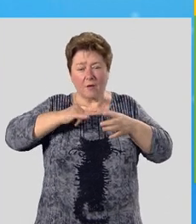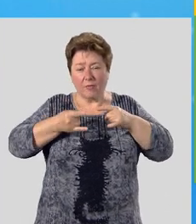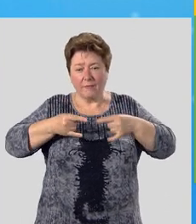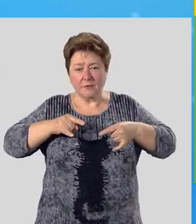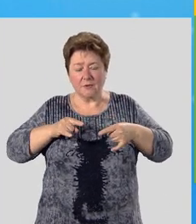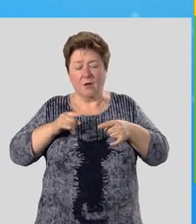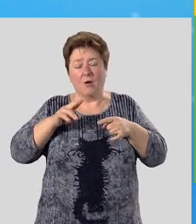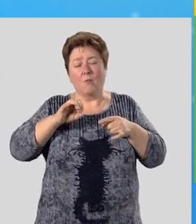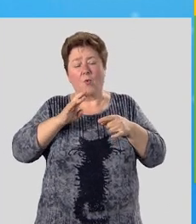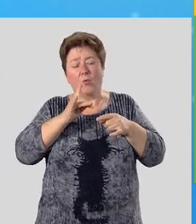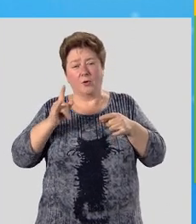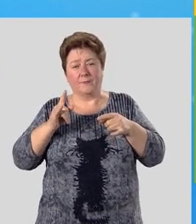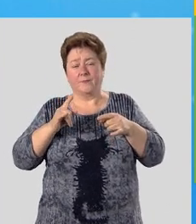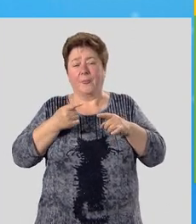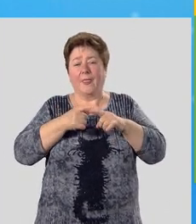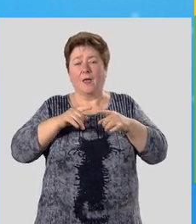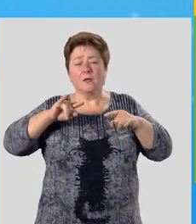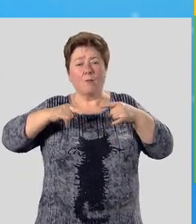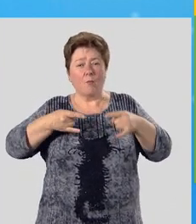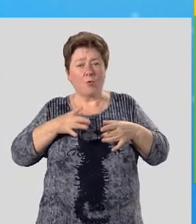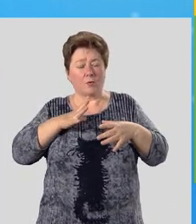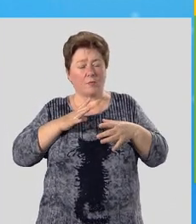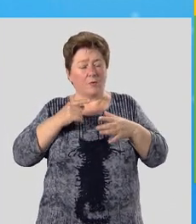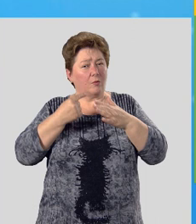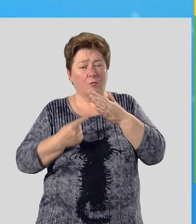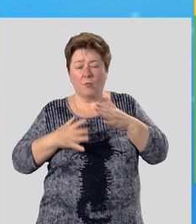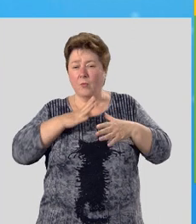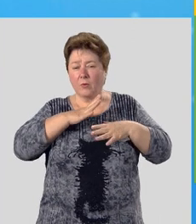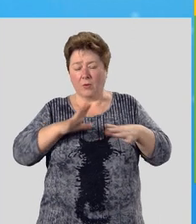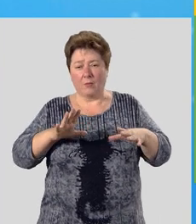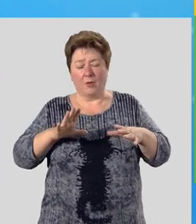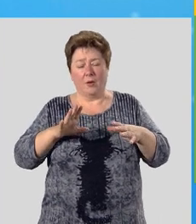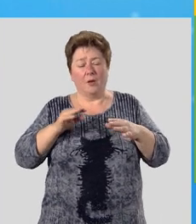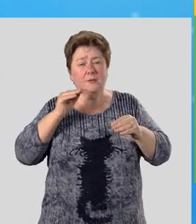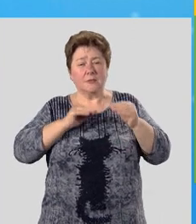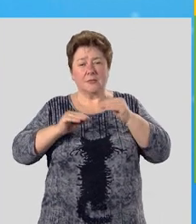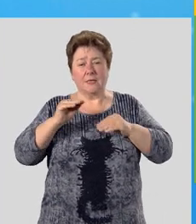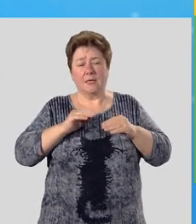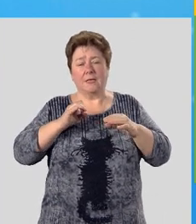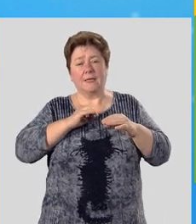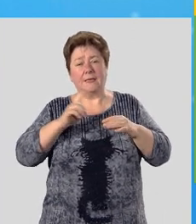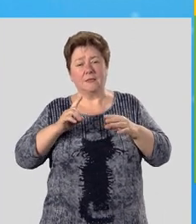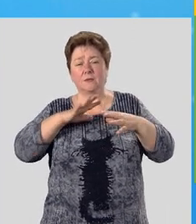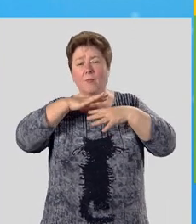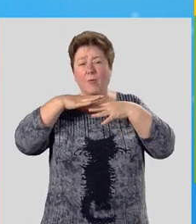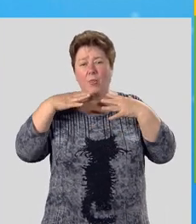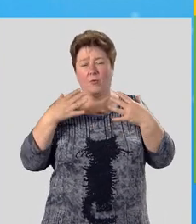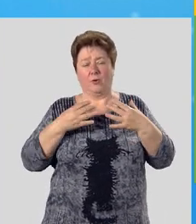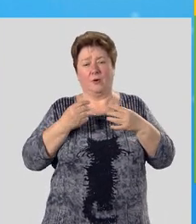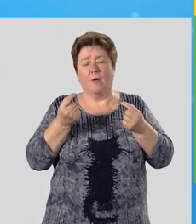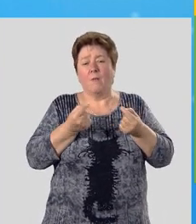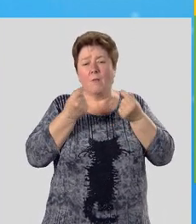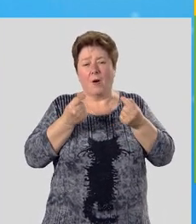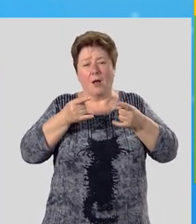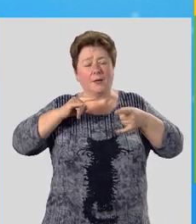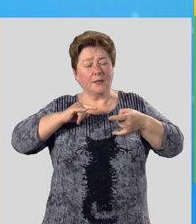отверстиями и порами. Эти поры были не глубокими, а состояли из очень многих